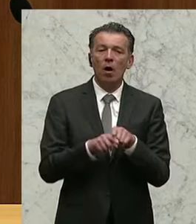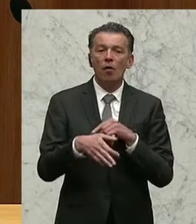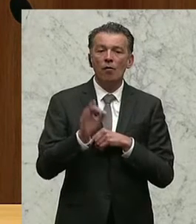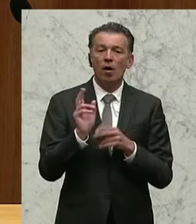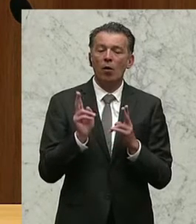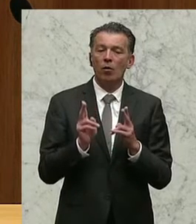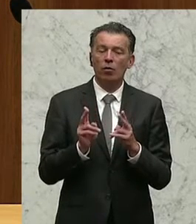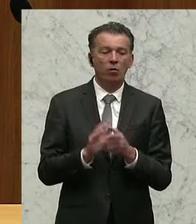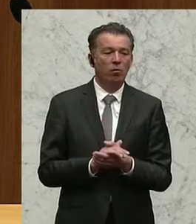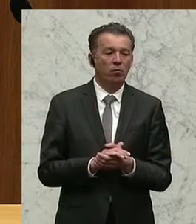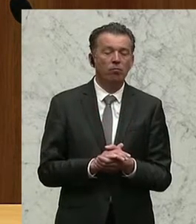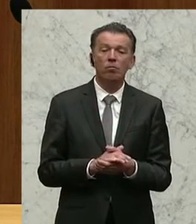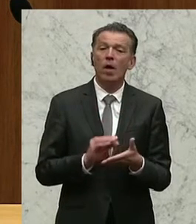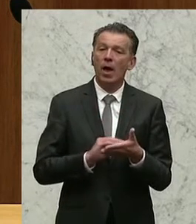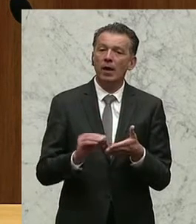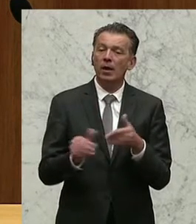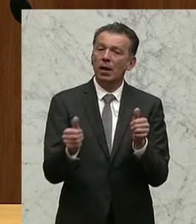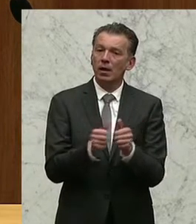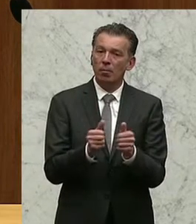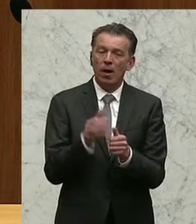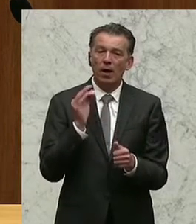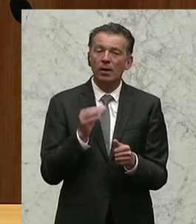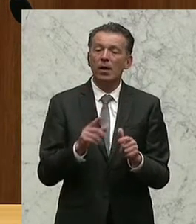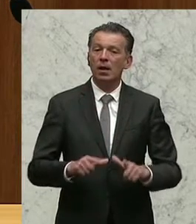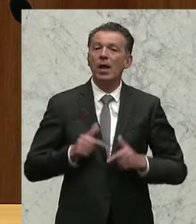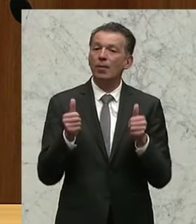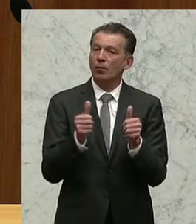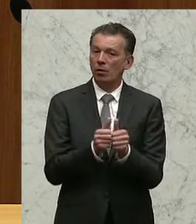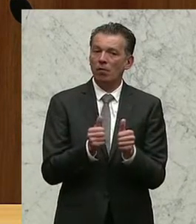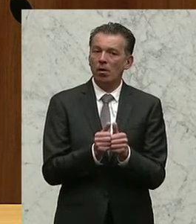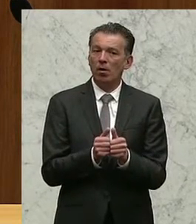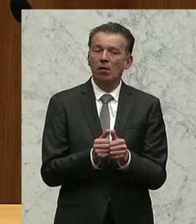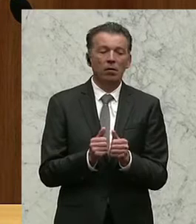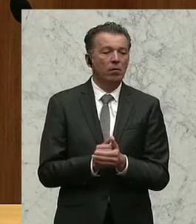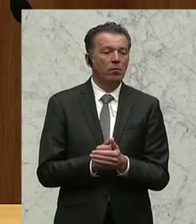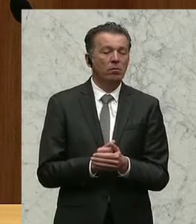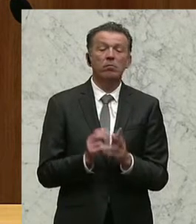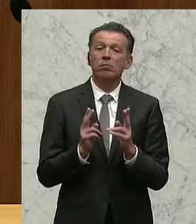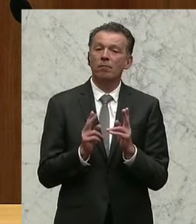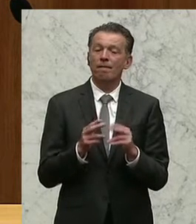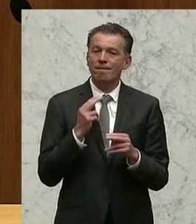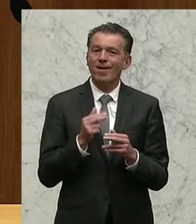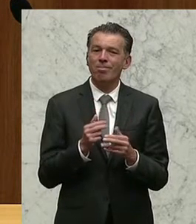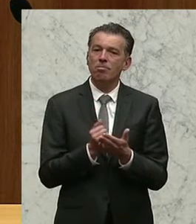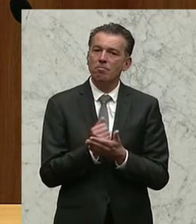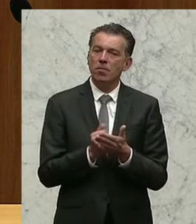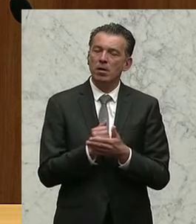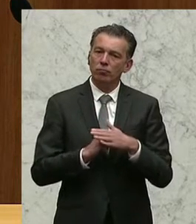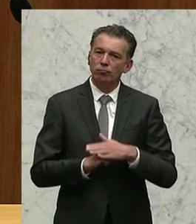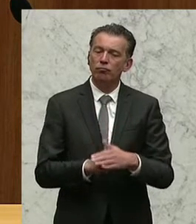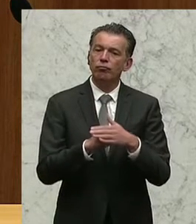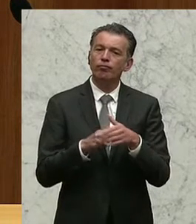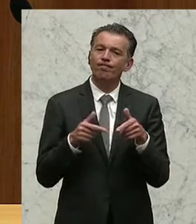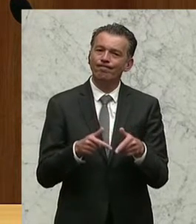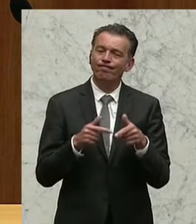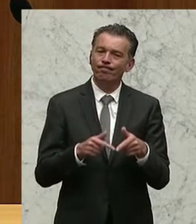Frauen, deren eingetragene Partnerinnen oder Lebensgefährtinnen durch medizinisch unterstützte Fortpflanzung ein Kind